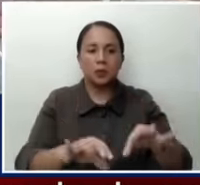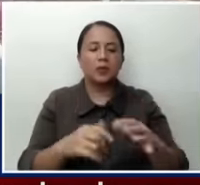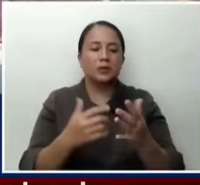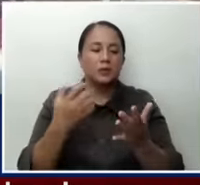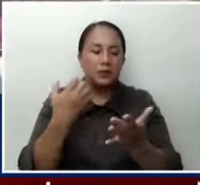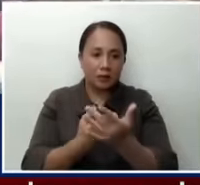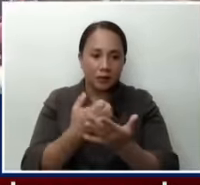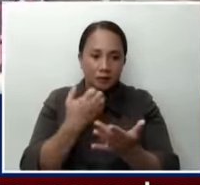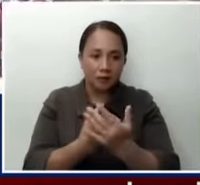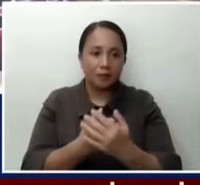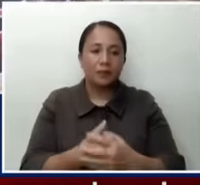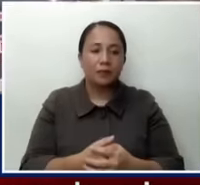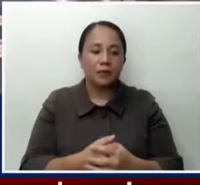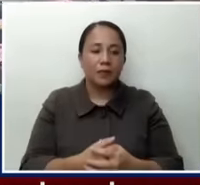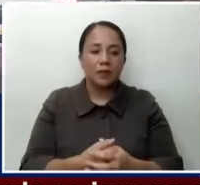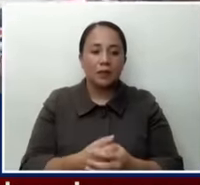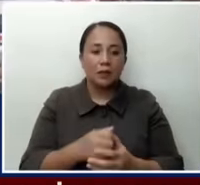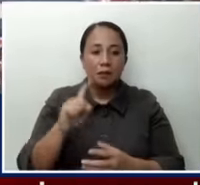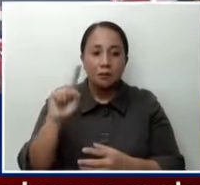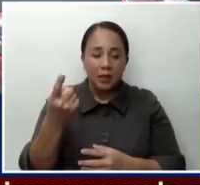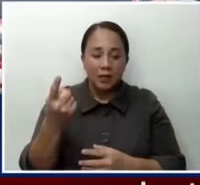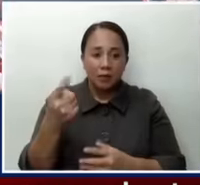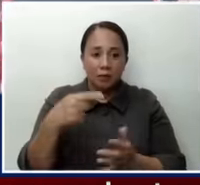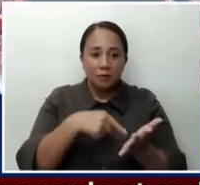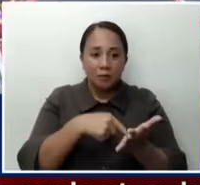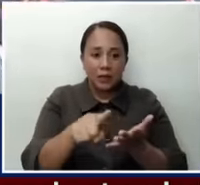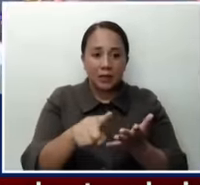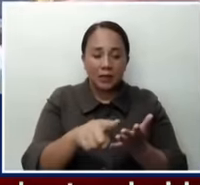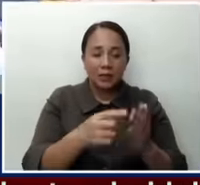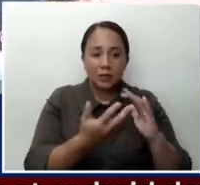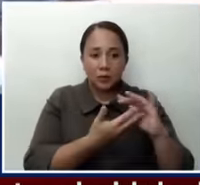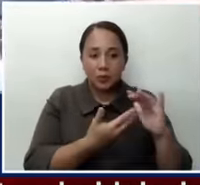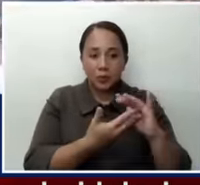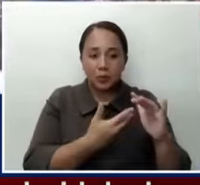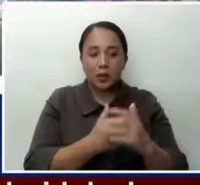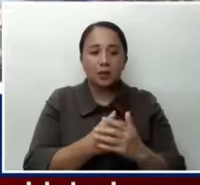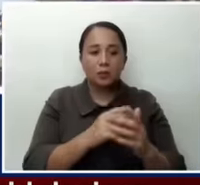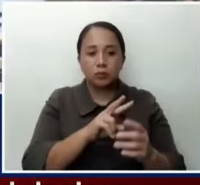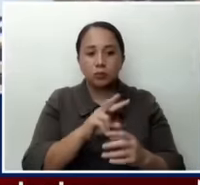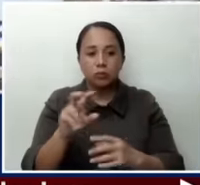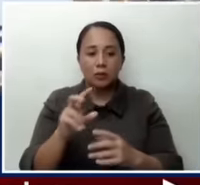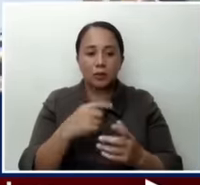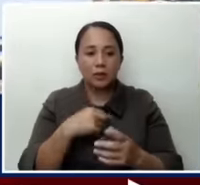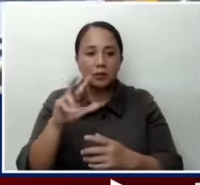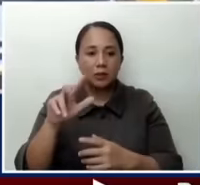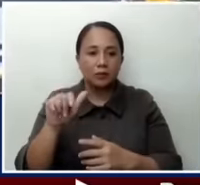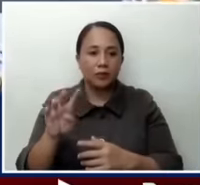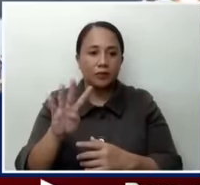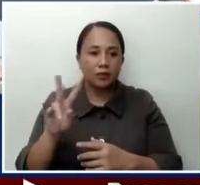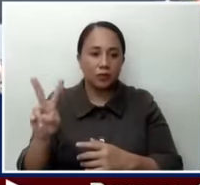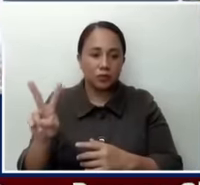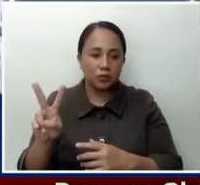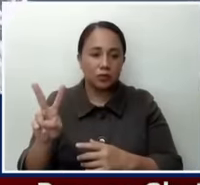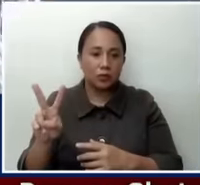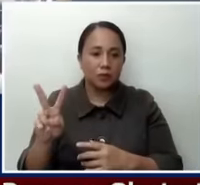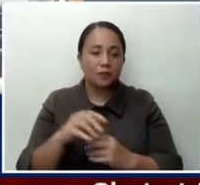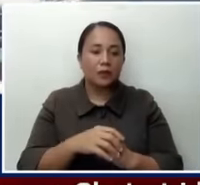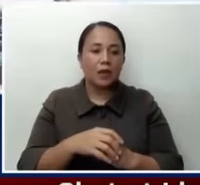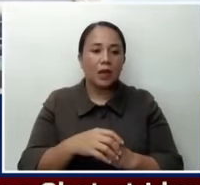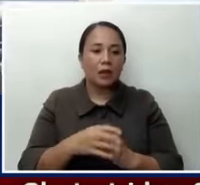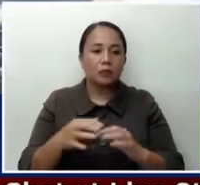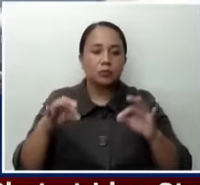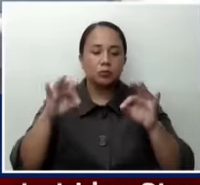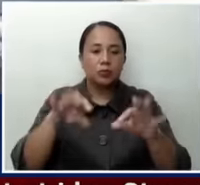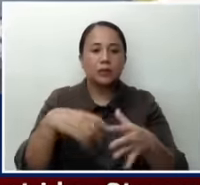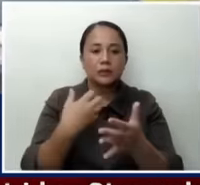ekonomiya. Sa kada piso kasing ibinabayad ng bawat customer, may katumbas itong 3 pesos at 42 centavos na ambag sa